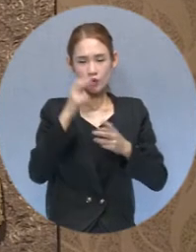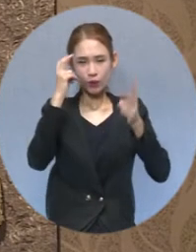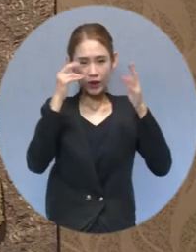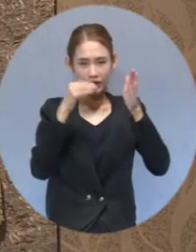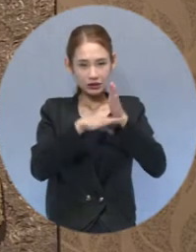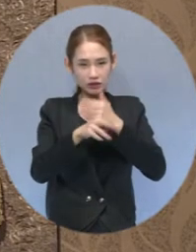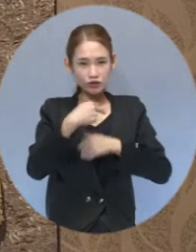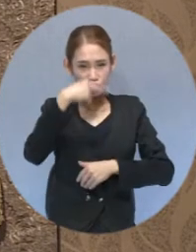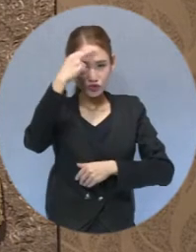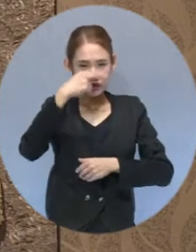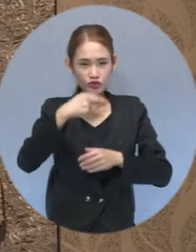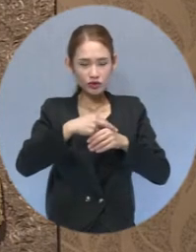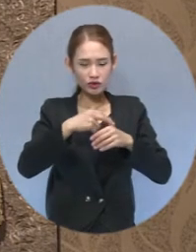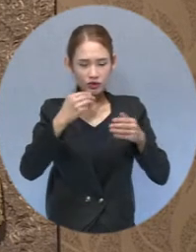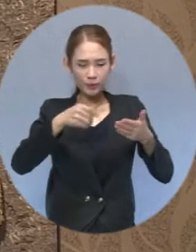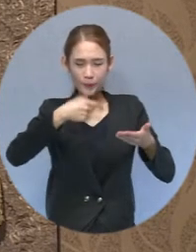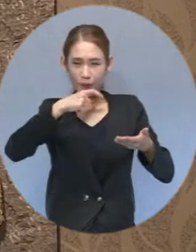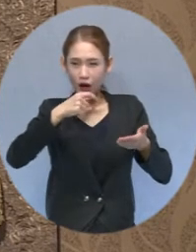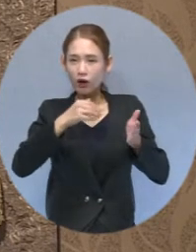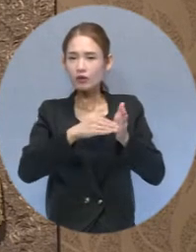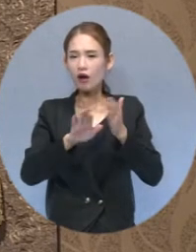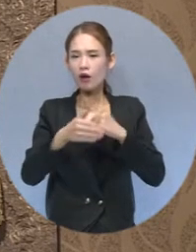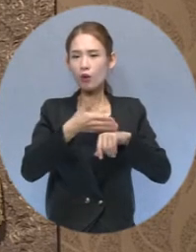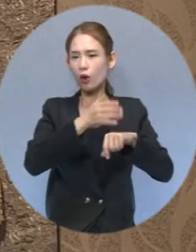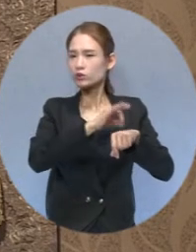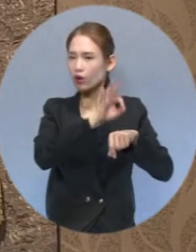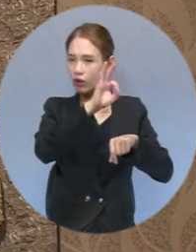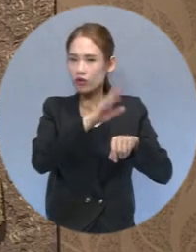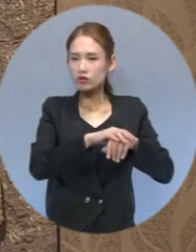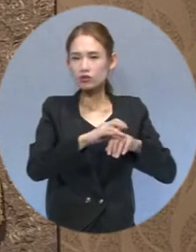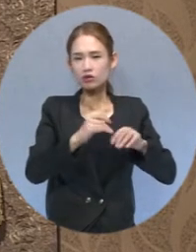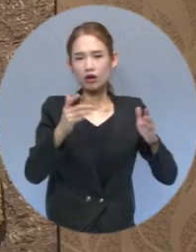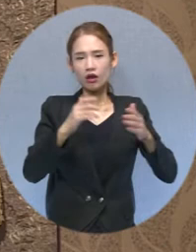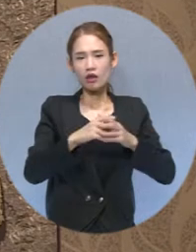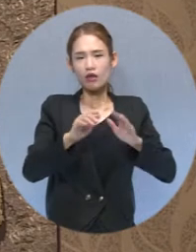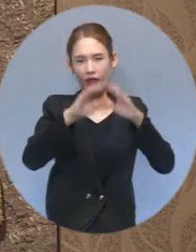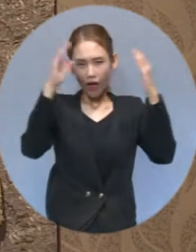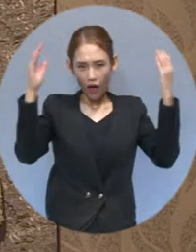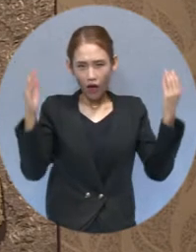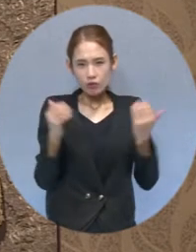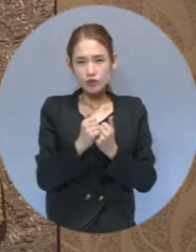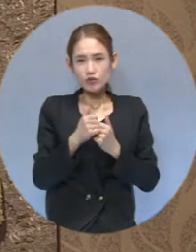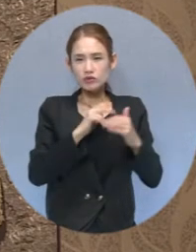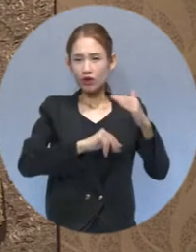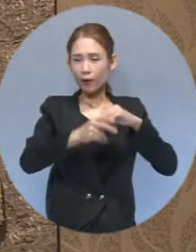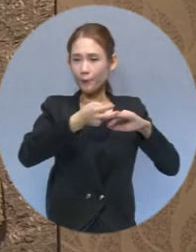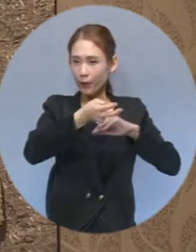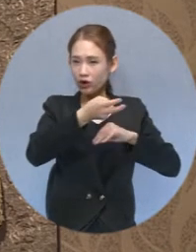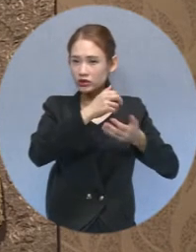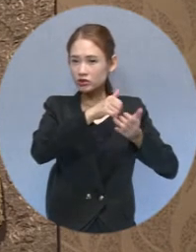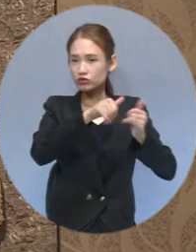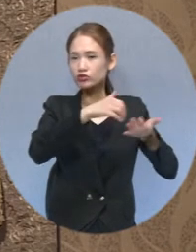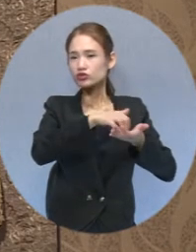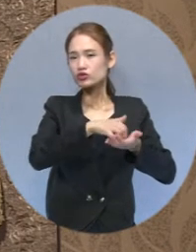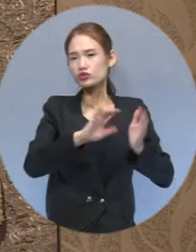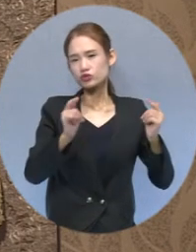9시, 10시에는 또 이제 많이 타기는 하지만 네. 전체적으로는 대중교통 인원이 많이 줄었습니다. 또 그